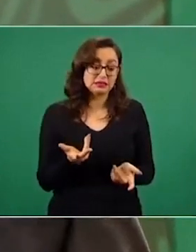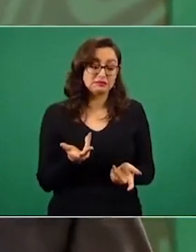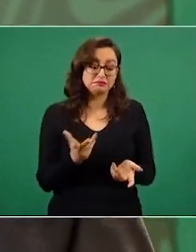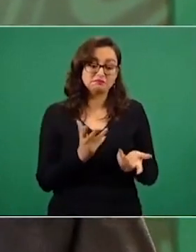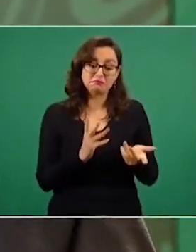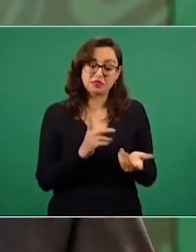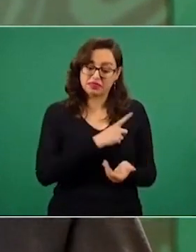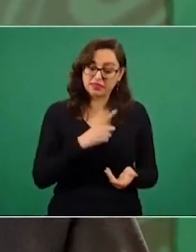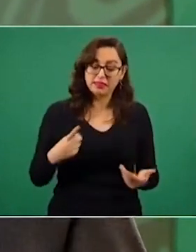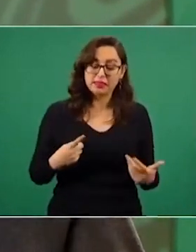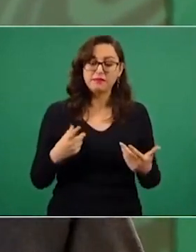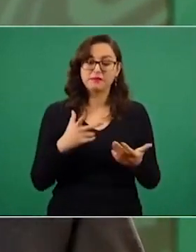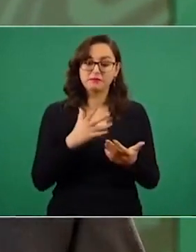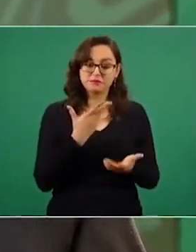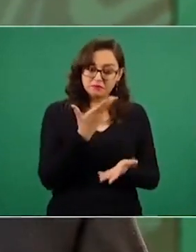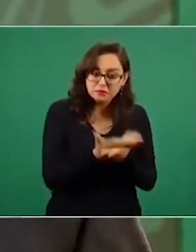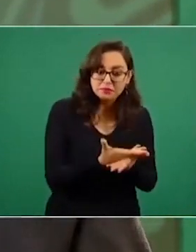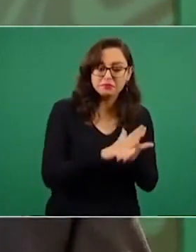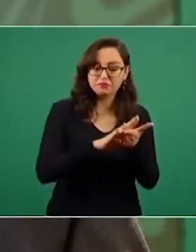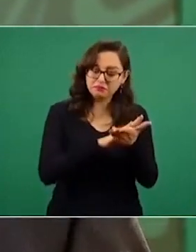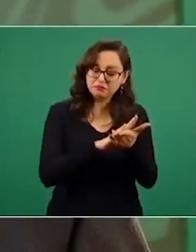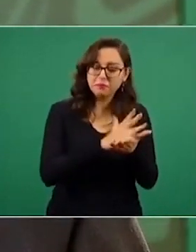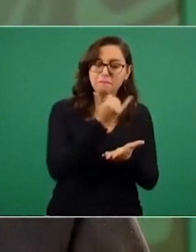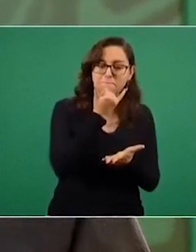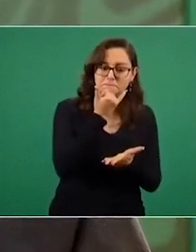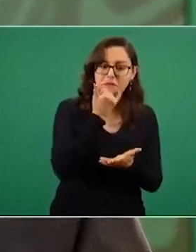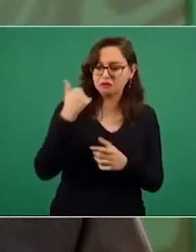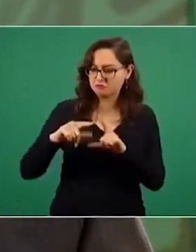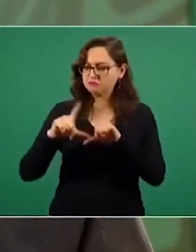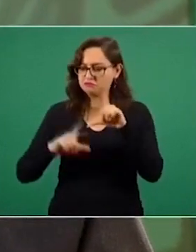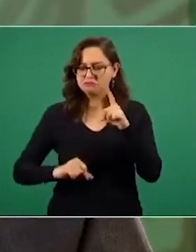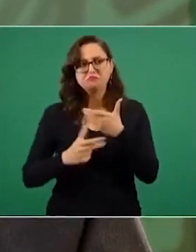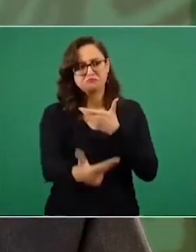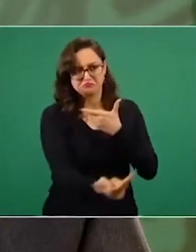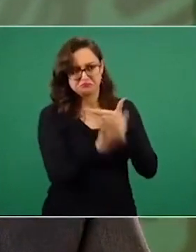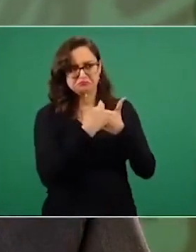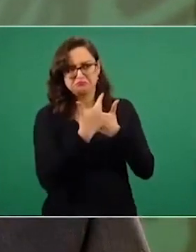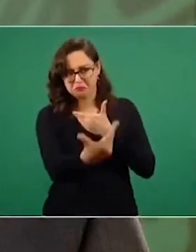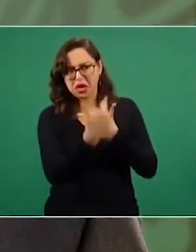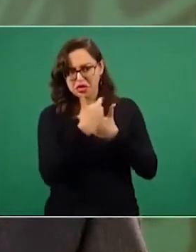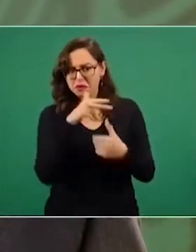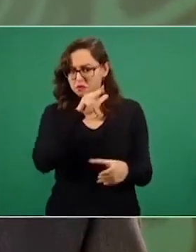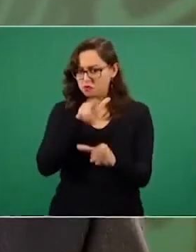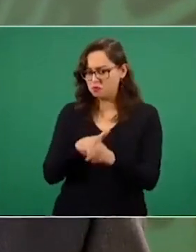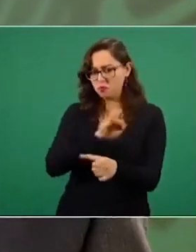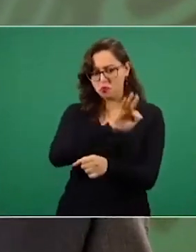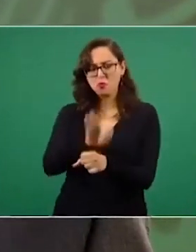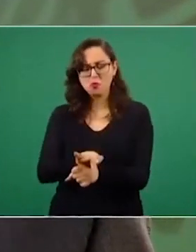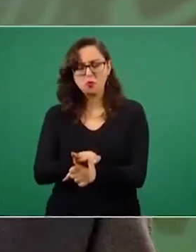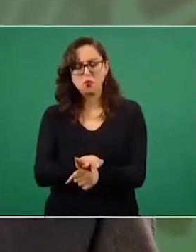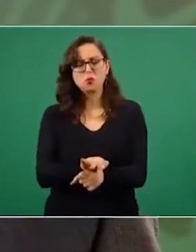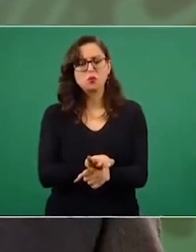che il suo paese ha intrapreso i necessari passi diplomatici per accogliere assange una volta messo in libertà dalla gran bretagna